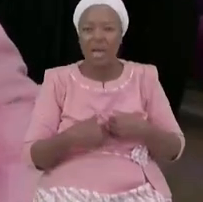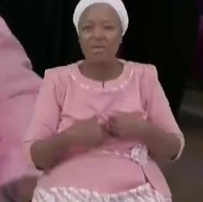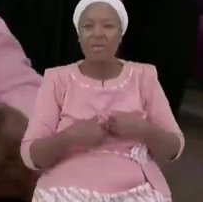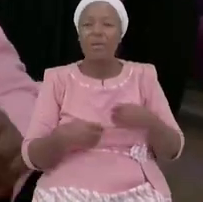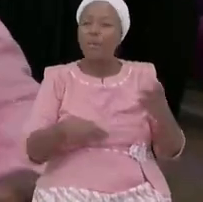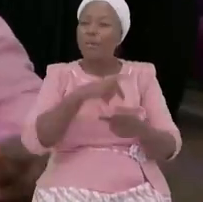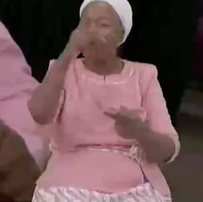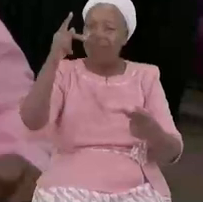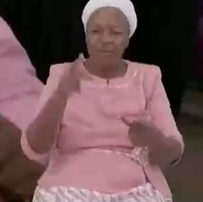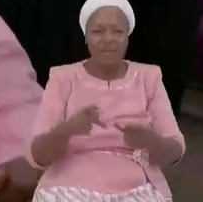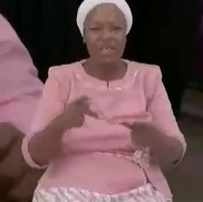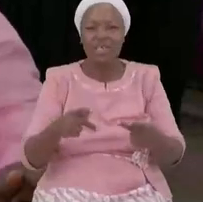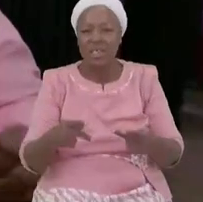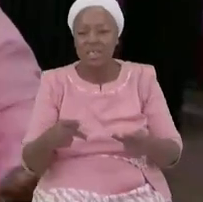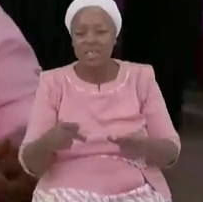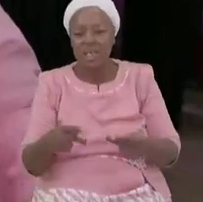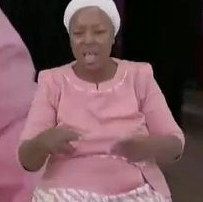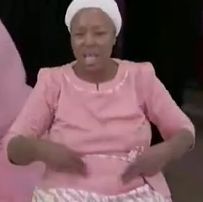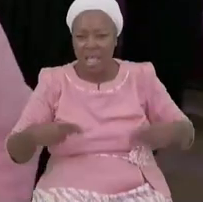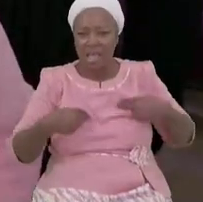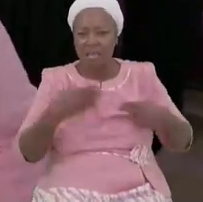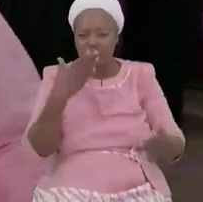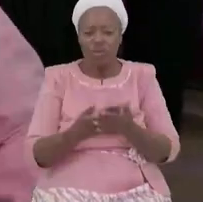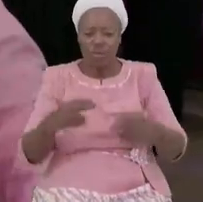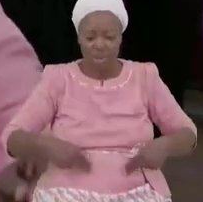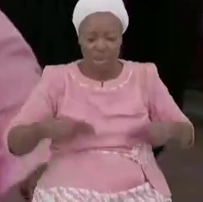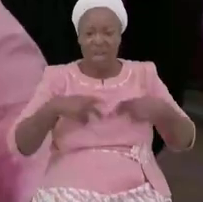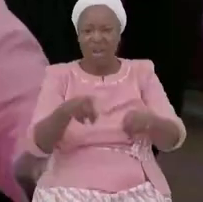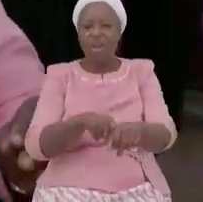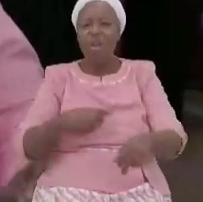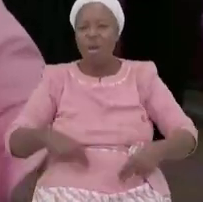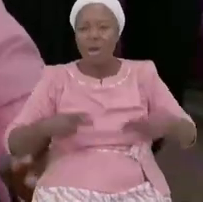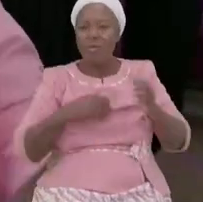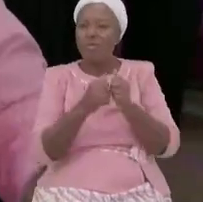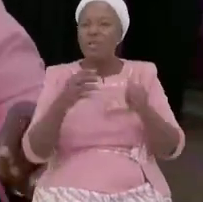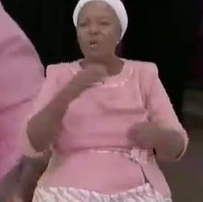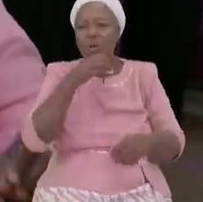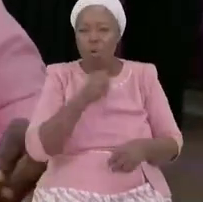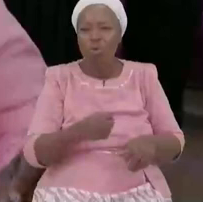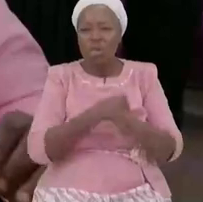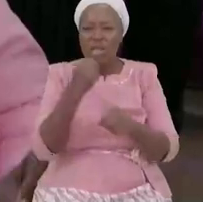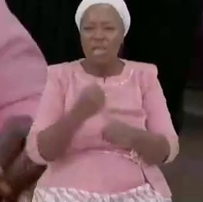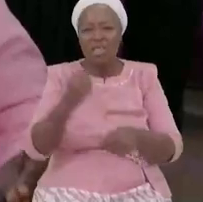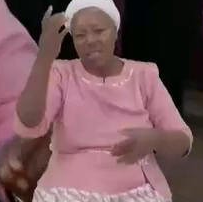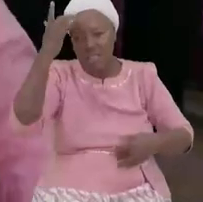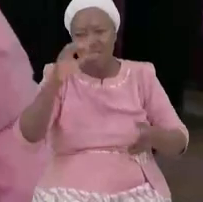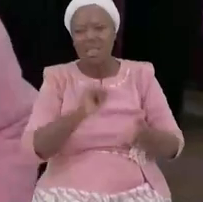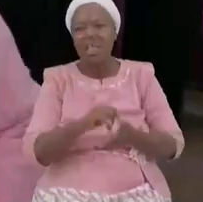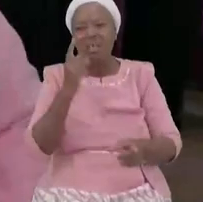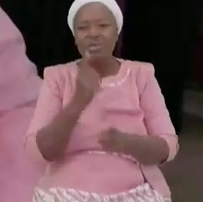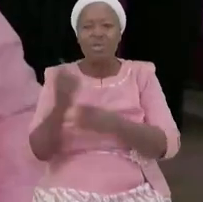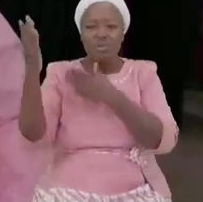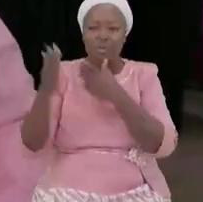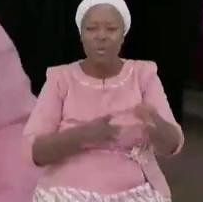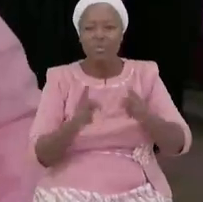parfaite, la bonne santé, une longue vie. Sans l'ancienne maladie qui fait tomber les